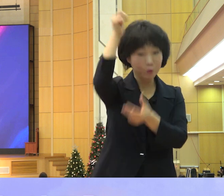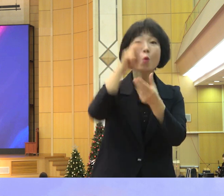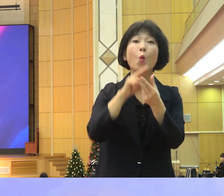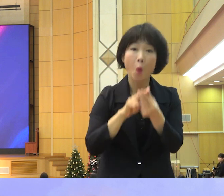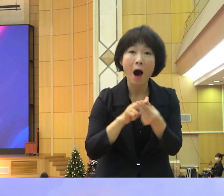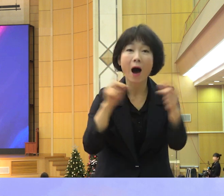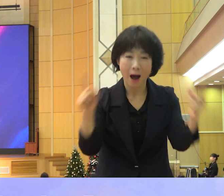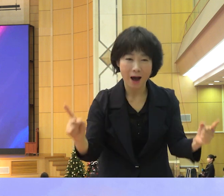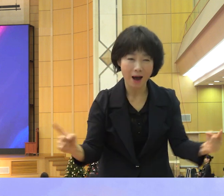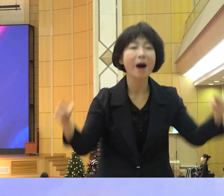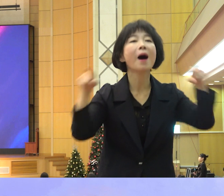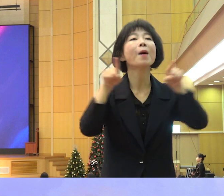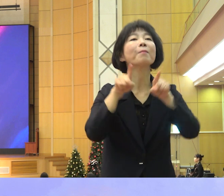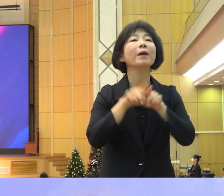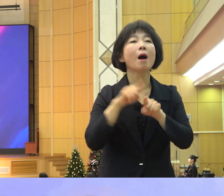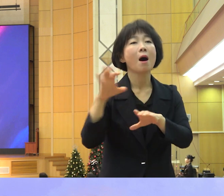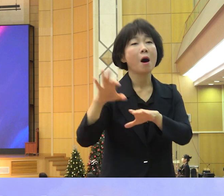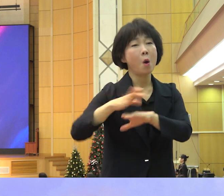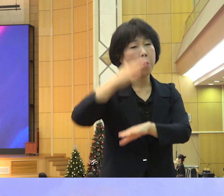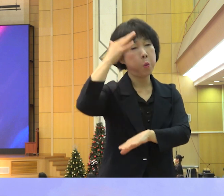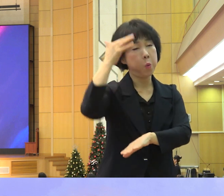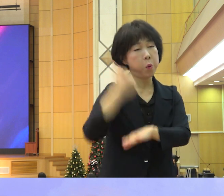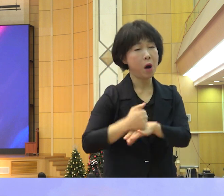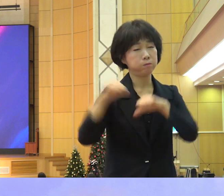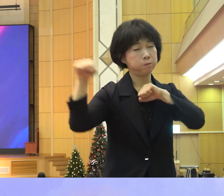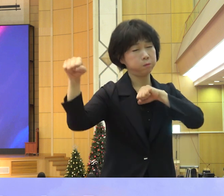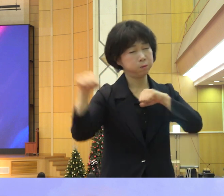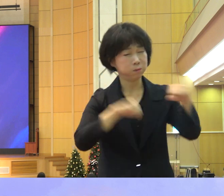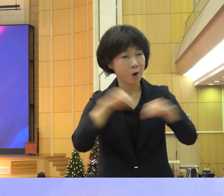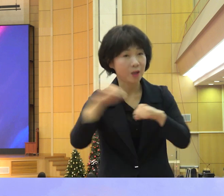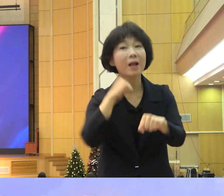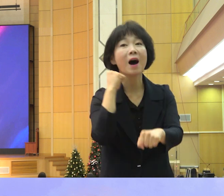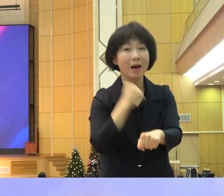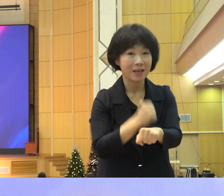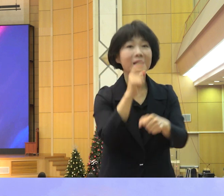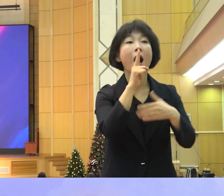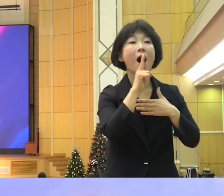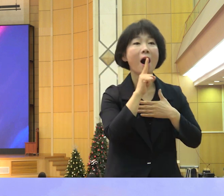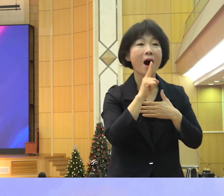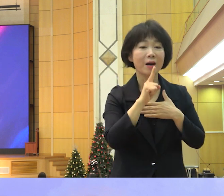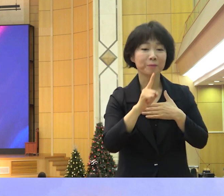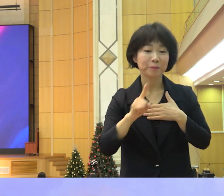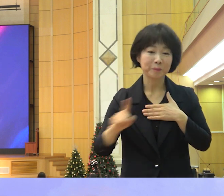영광의 주와 함께 왕노를 주께서